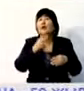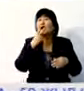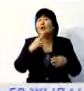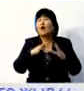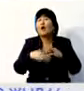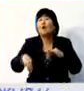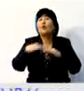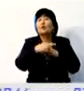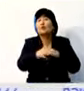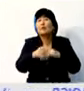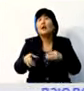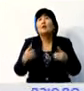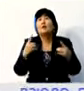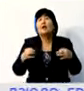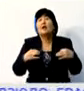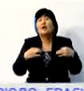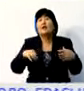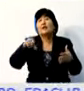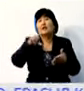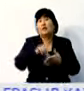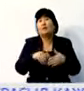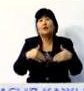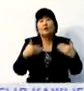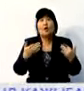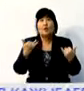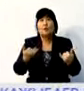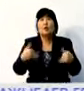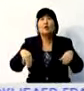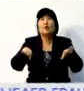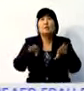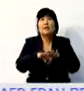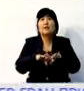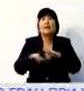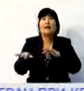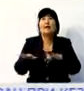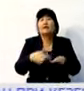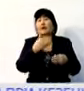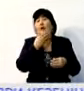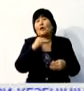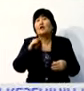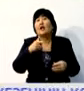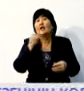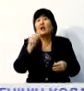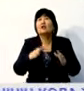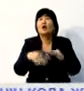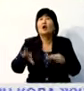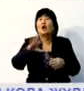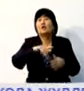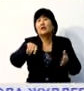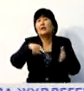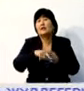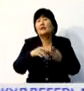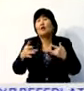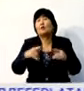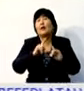аймақ тұрғындарына мерейтойдың лебін сезіндіруде. Бұл жолы бірлігі бекем, тірлігі көркем Жалағаш ауданы шаһар өнерпаздарын